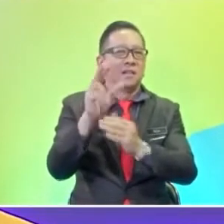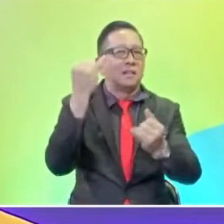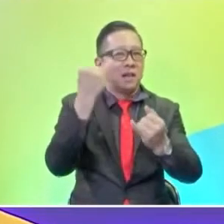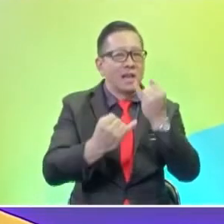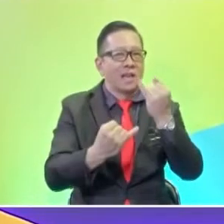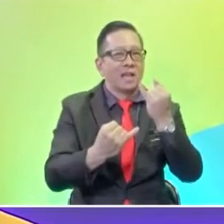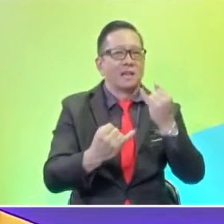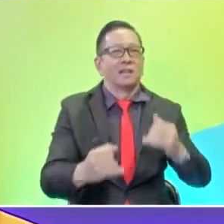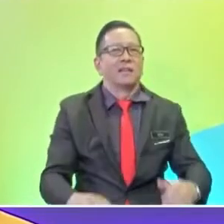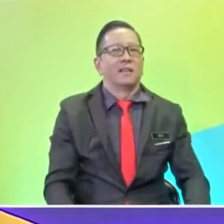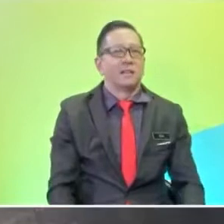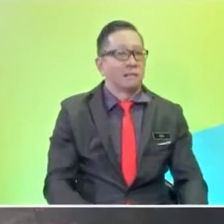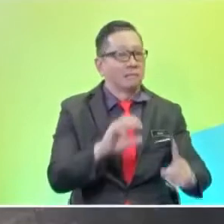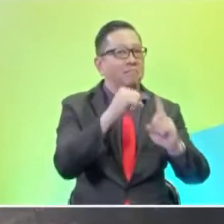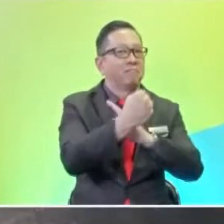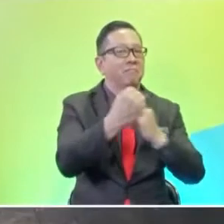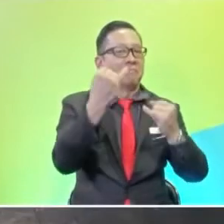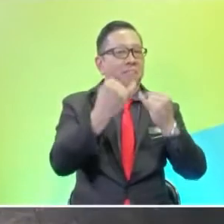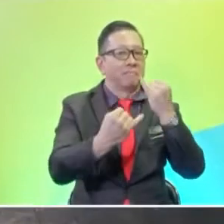situasi yang terakhir